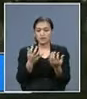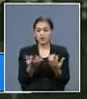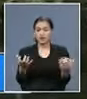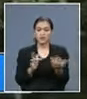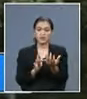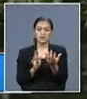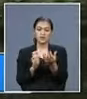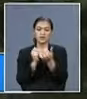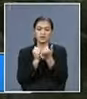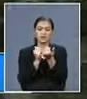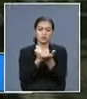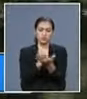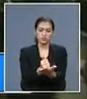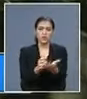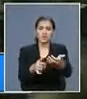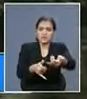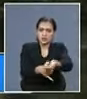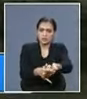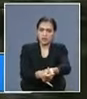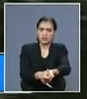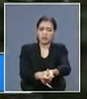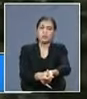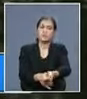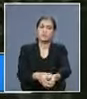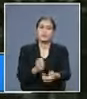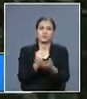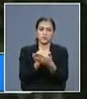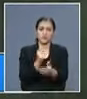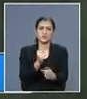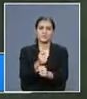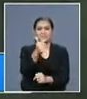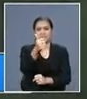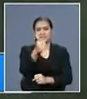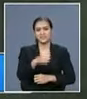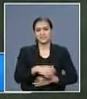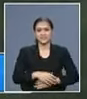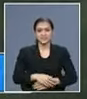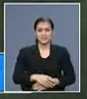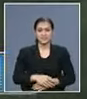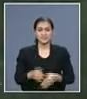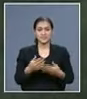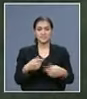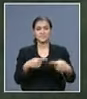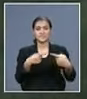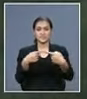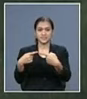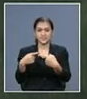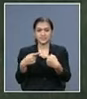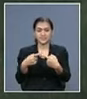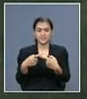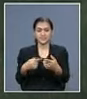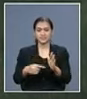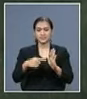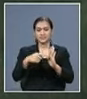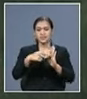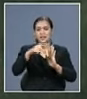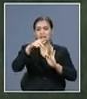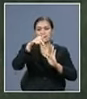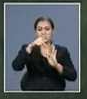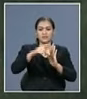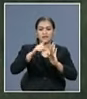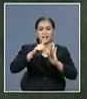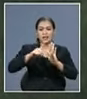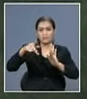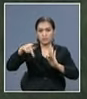ช่วยสืบพันธ์จึงเป็นเรื่องจำเป็นอย่างมากทีเดียวนะครับไปต่อกันที่จังหวัดลำพูนครับเกษตรกรที่จังหวัด